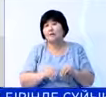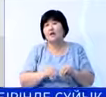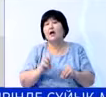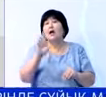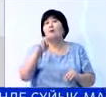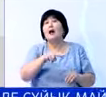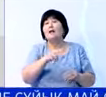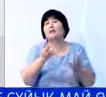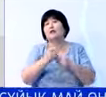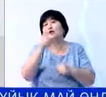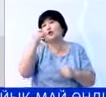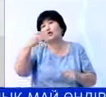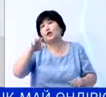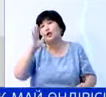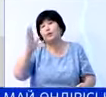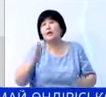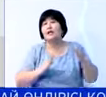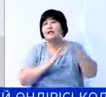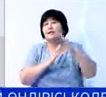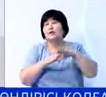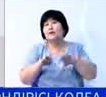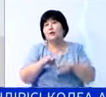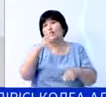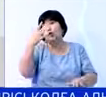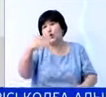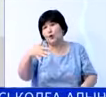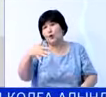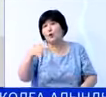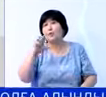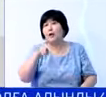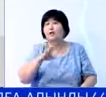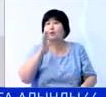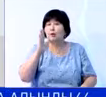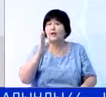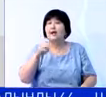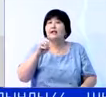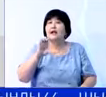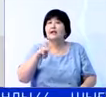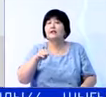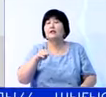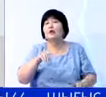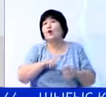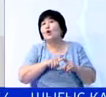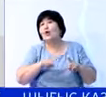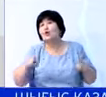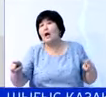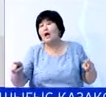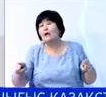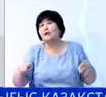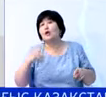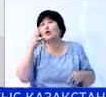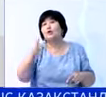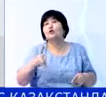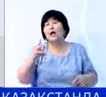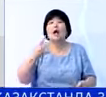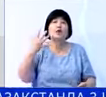балл саны 140 болады. Шектік деңгей балы 50 балл болса, тестілеудің жалпы ұзақтығы 3 сағат